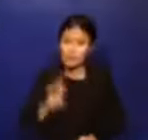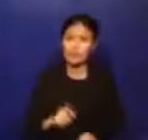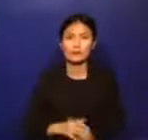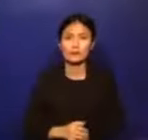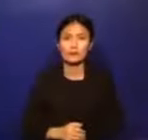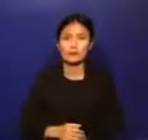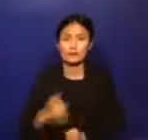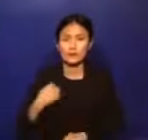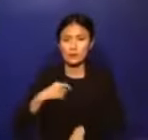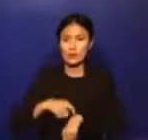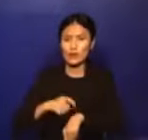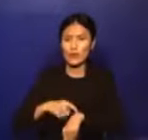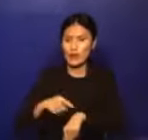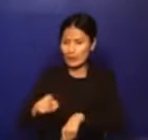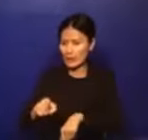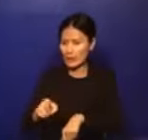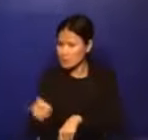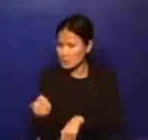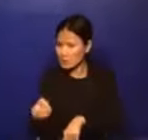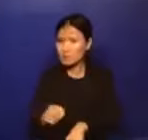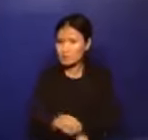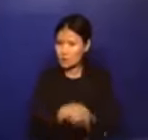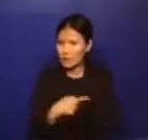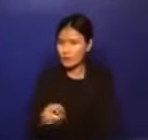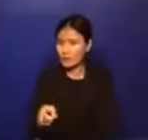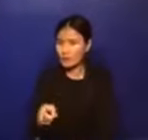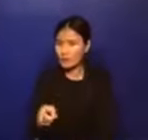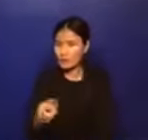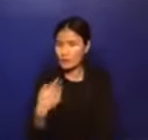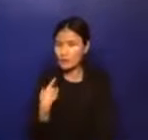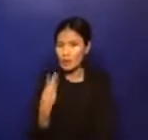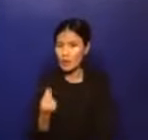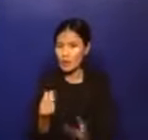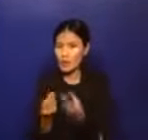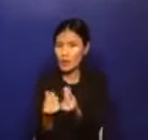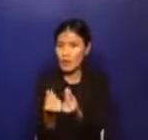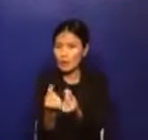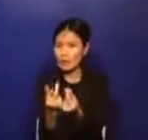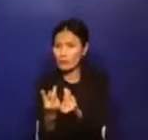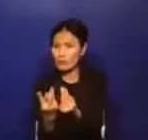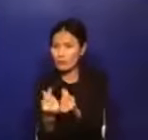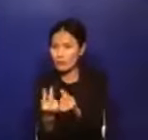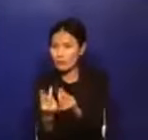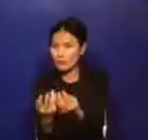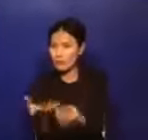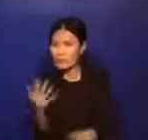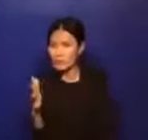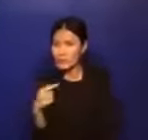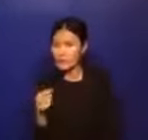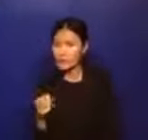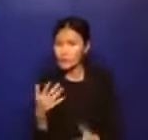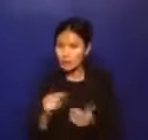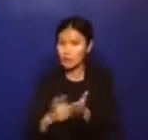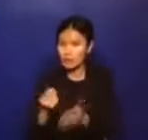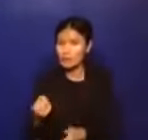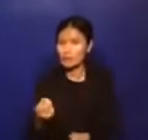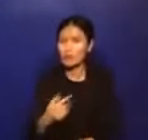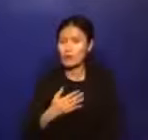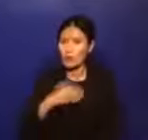วลาไม่เดินมานานแล้วครับก็เลยอาจจะมีข้อผิดพลาดในเรื่องเวลานะครับก็เลยฝากตอนนี้เดินแล้วครับพอ